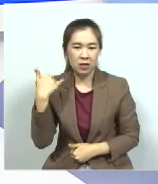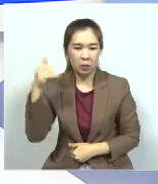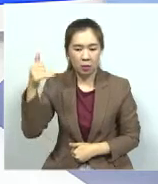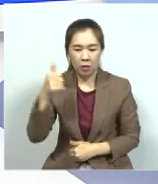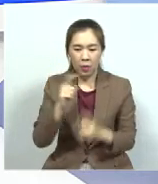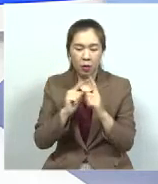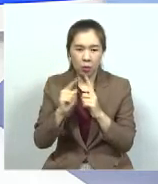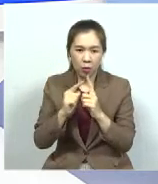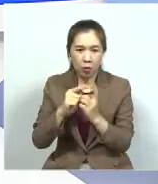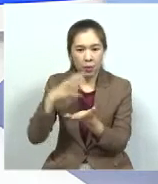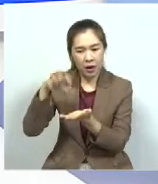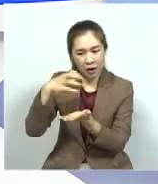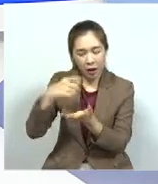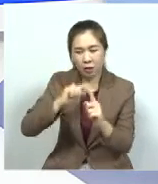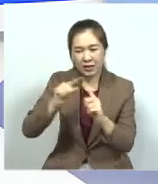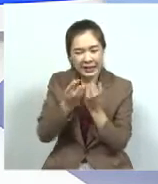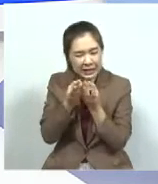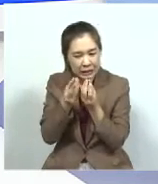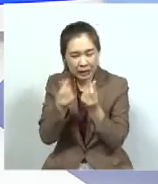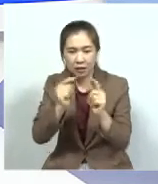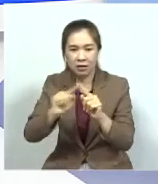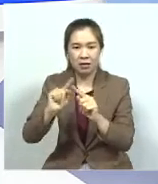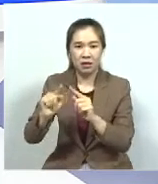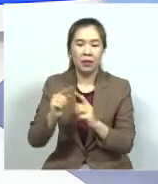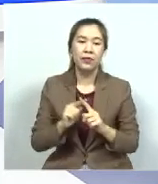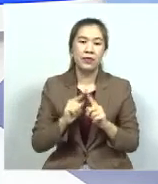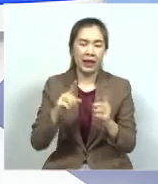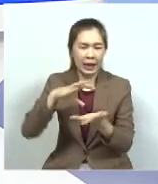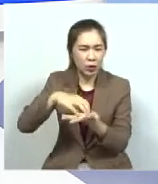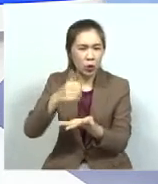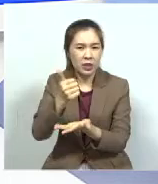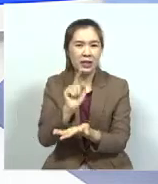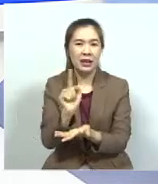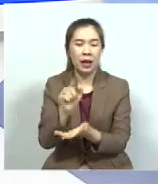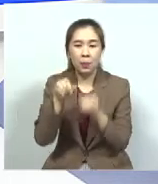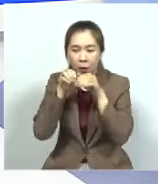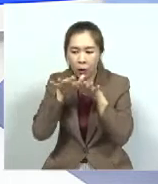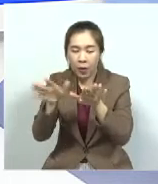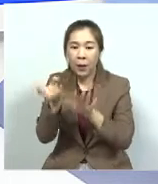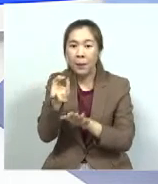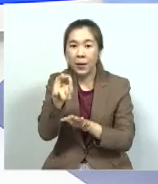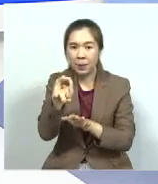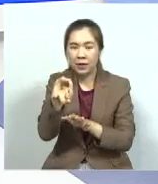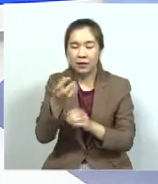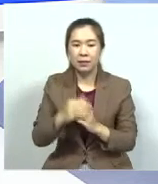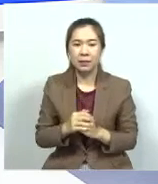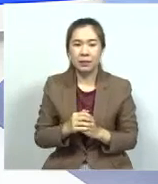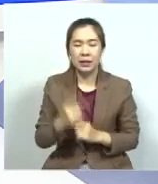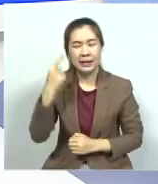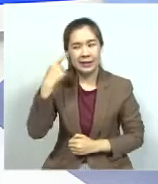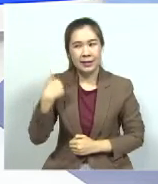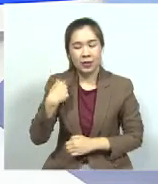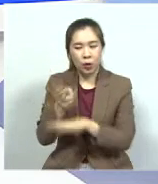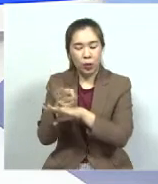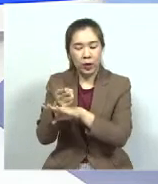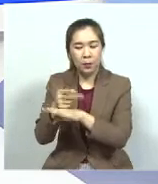ยแล้วเขาเล่าเหตุการณ์ละเอียดมากเนี่ยนะคะแต่ว่าโชคดีอย่างนึงก็คือพอเขาโพสต์ไปได้สักพักนึงเขายอมที่จะเหมือนกับ